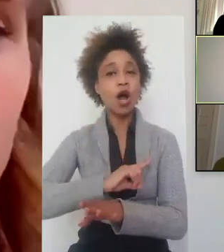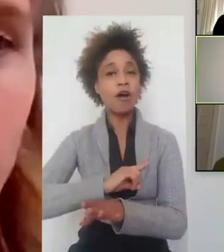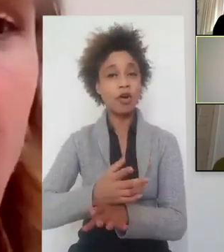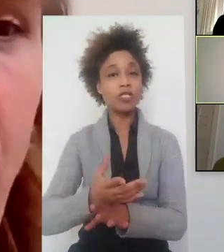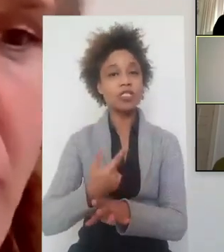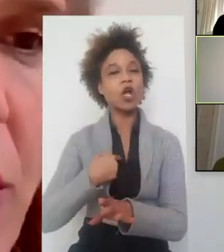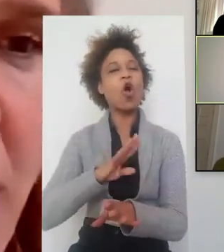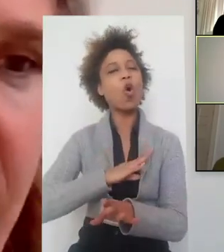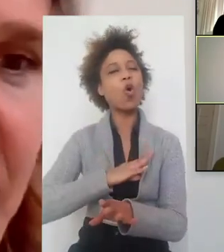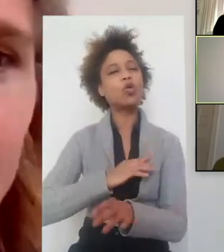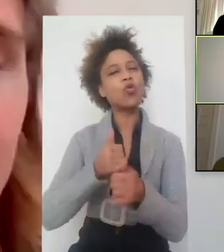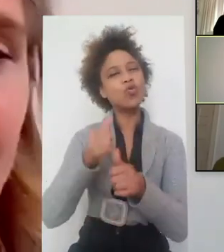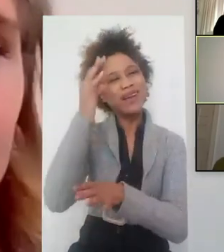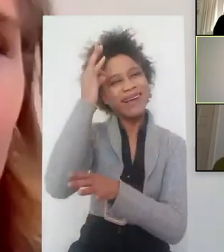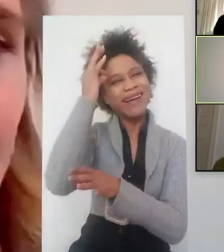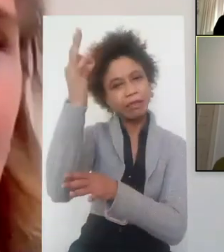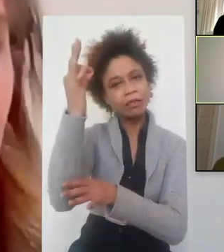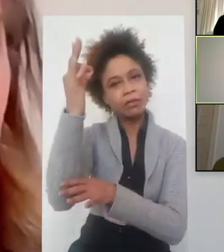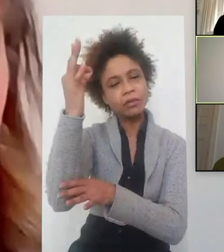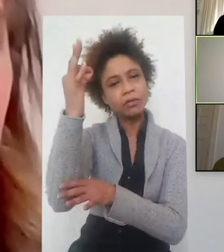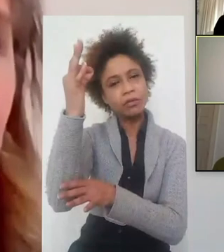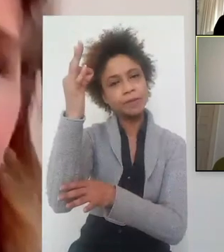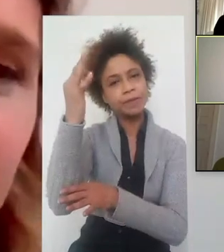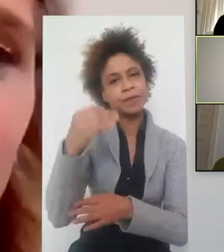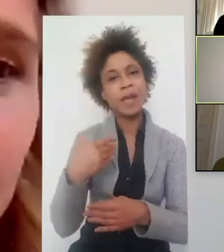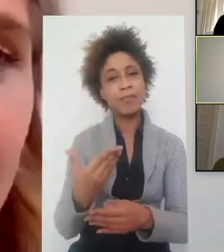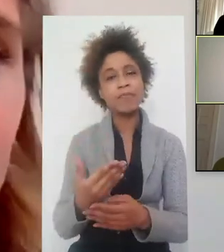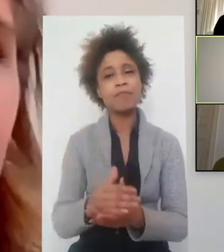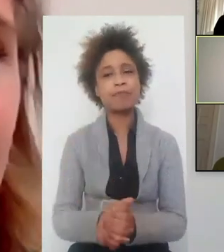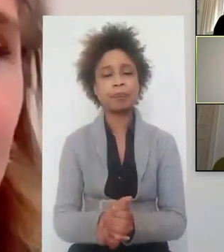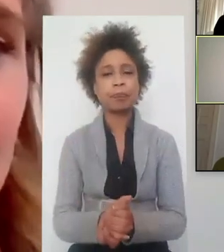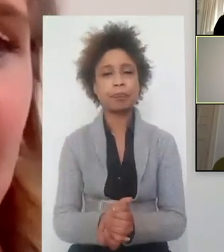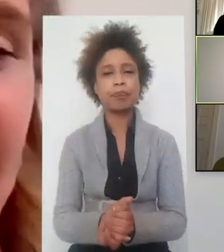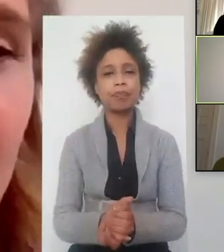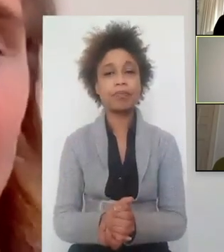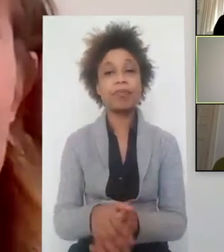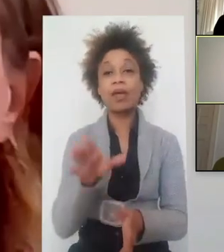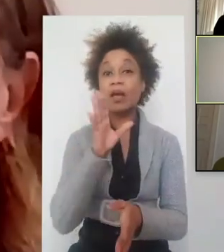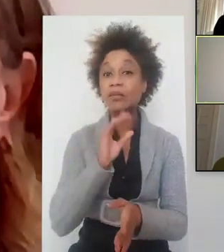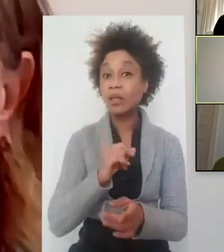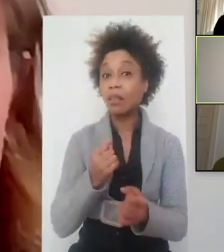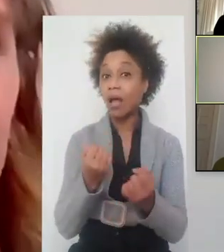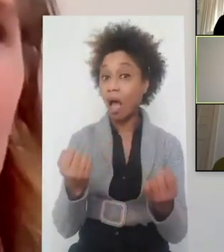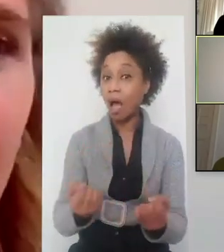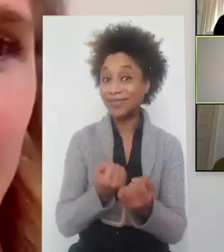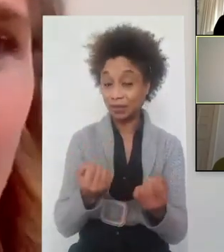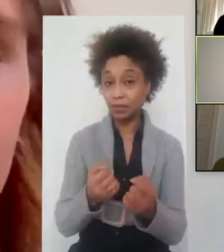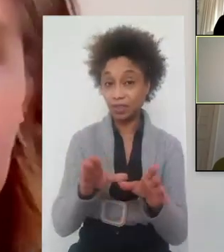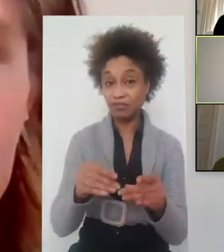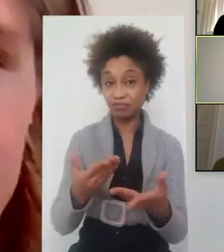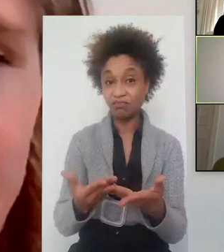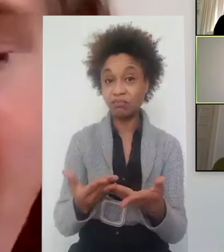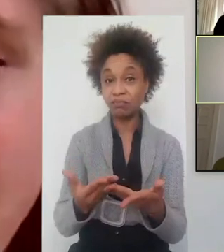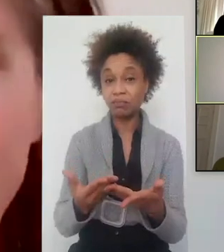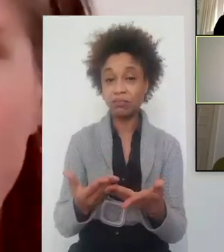maar ook naar op andere vlakken, dus inderdaad naar festivals en vooral de ervaringsdeskundigen zelf. Het is zo belangrijk dat je blijft